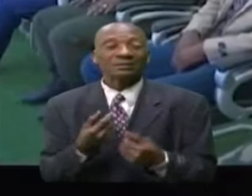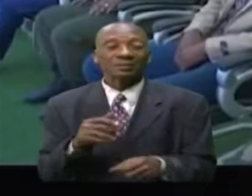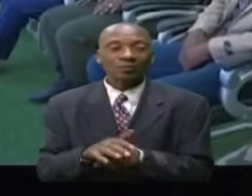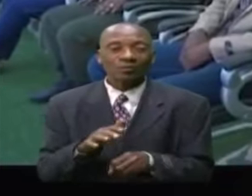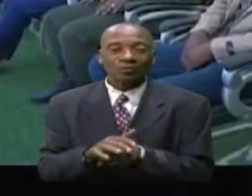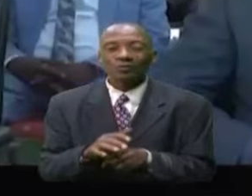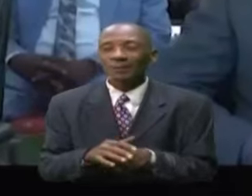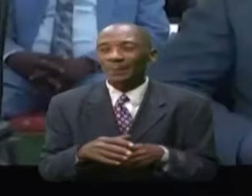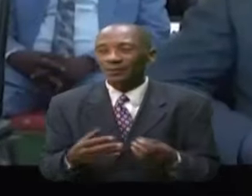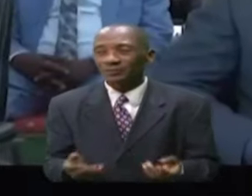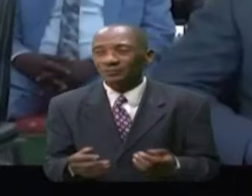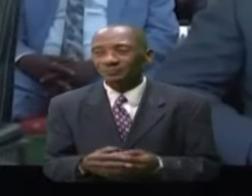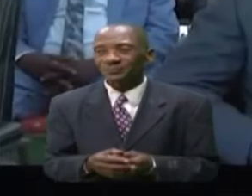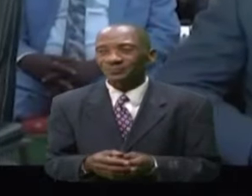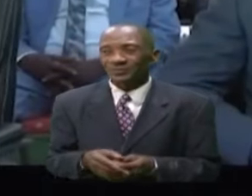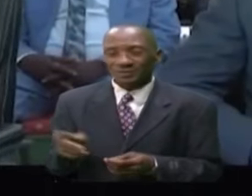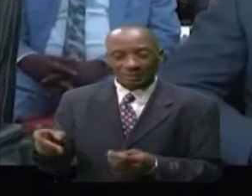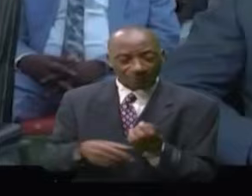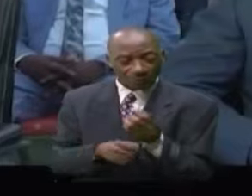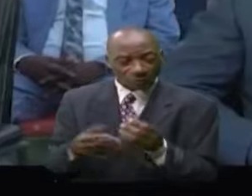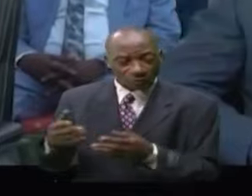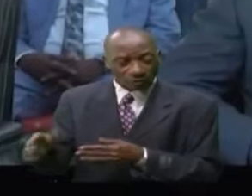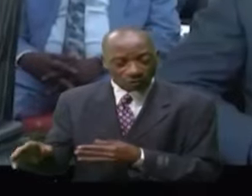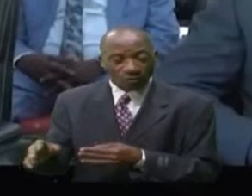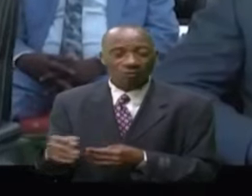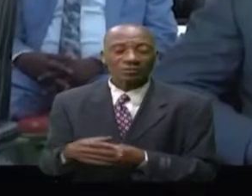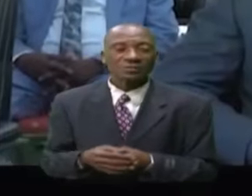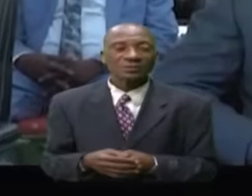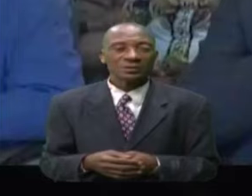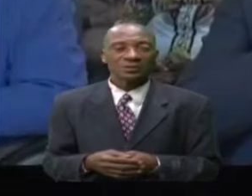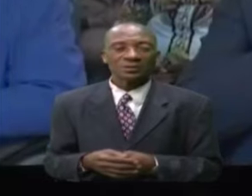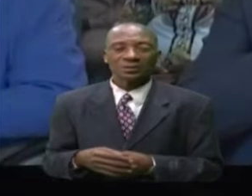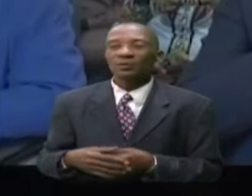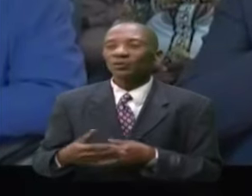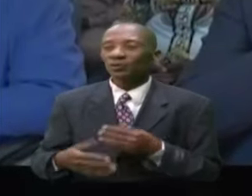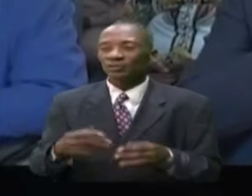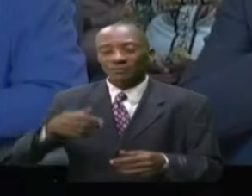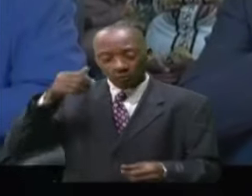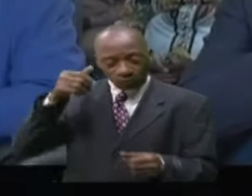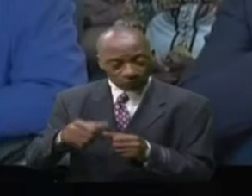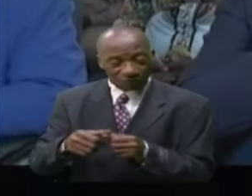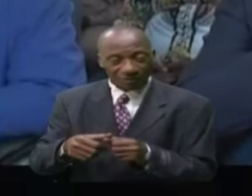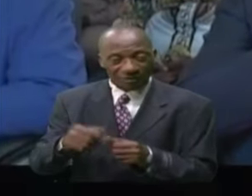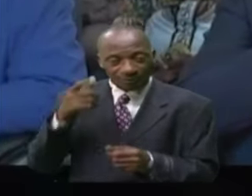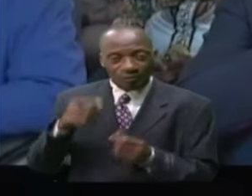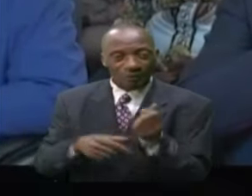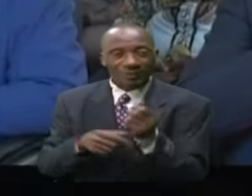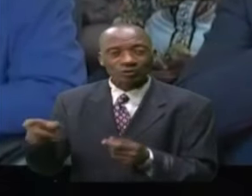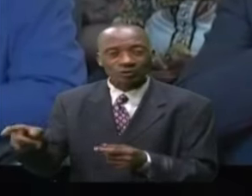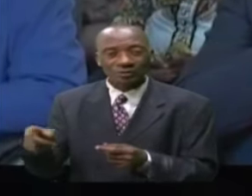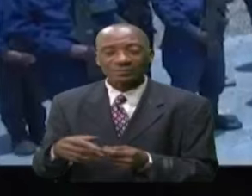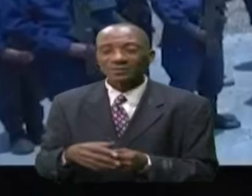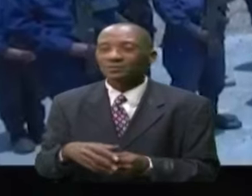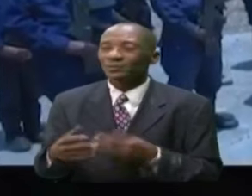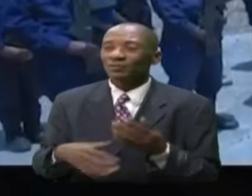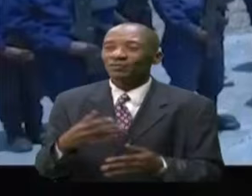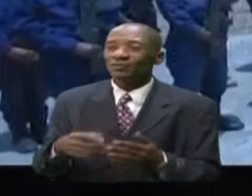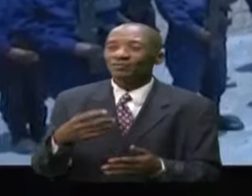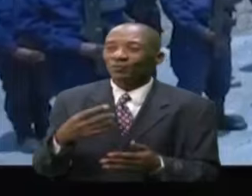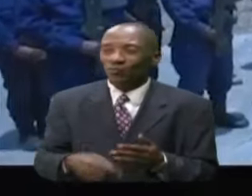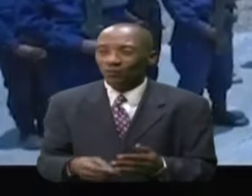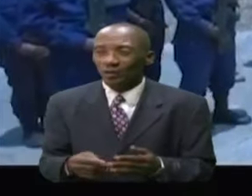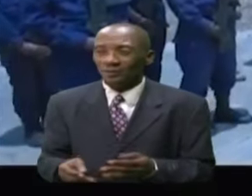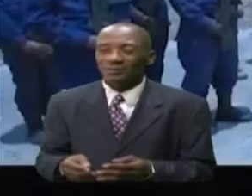cérémonie a été présidée par le directeur général d'Afridex en présence du maire et de la police nationale congolaise, ville d'Ali Kassi. La manifestation a débuté par